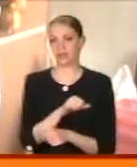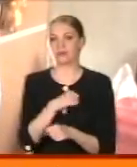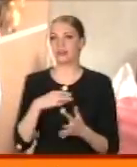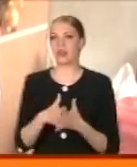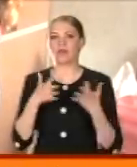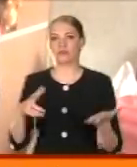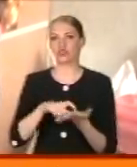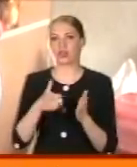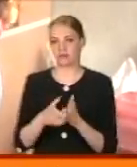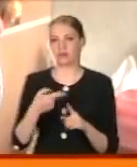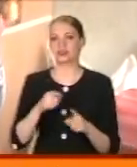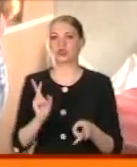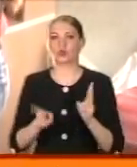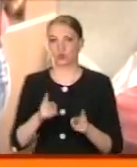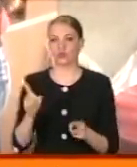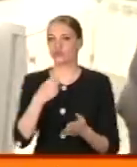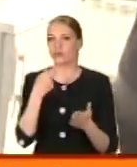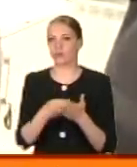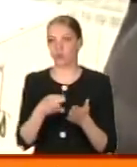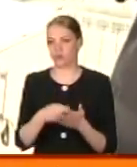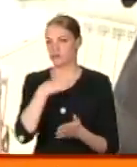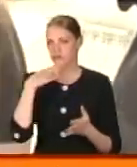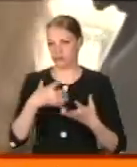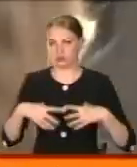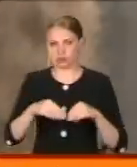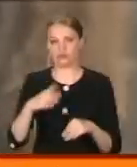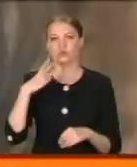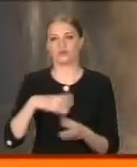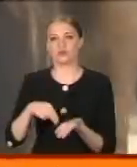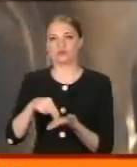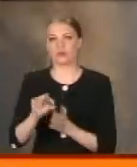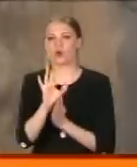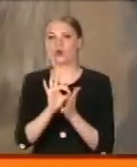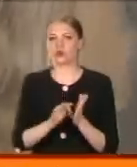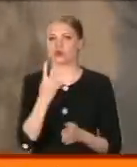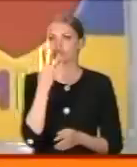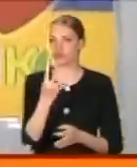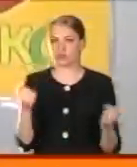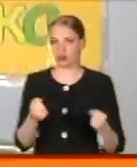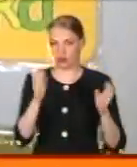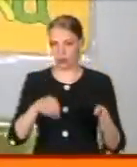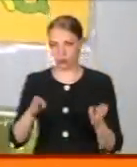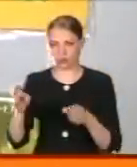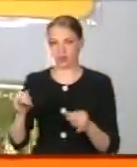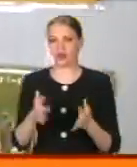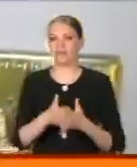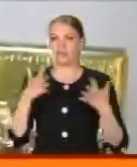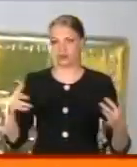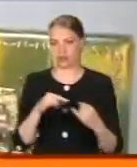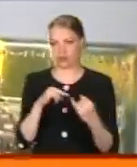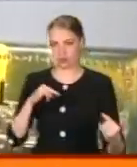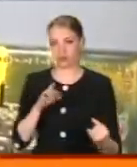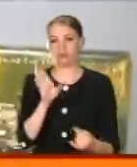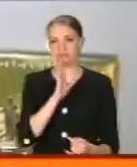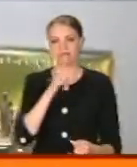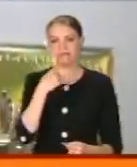Найбільша кімната в оселі – це кухня. Аби прогодувати чималу родину, довелося придбати одразу 4 холодильники та величезного стола.